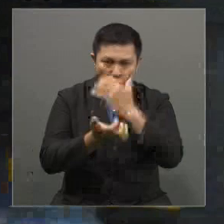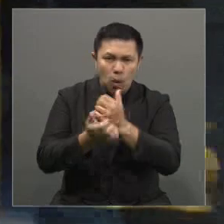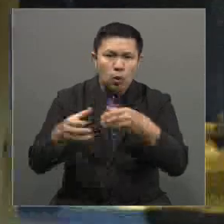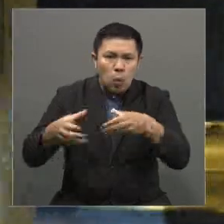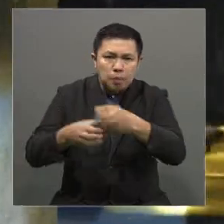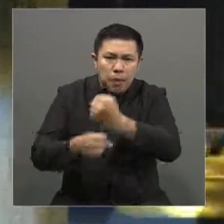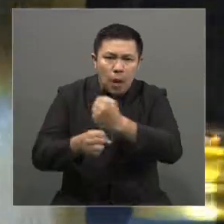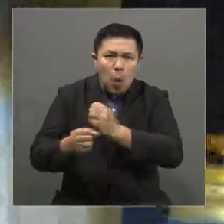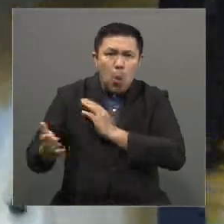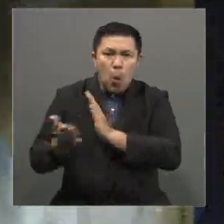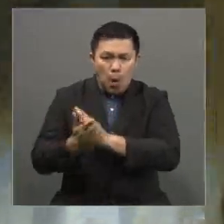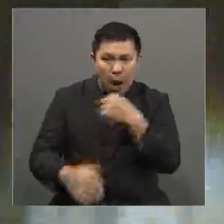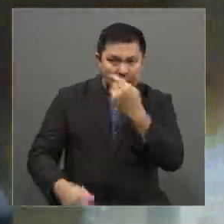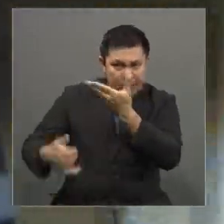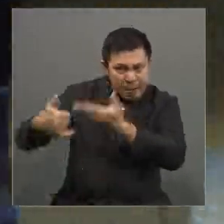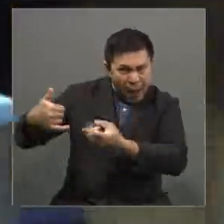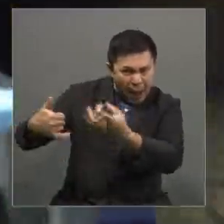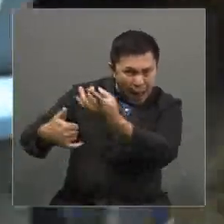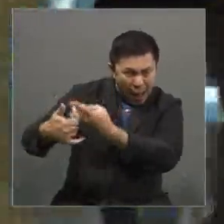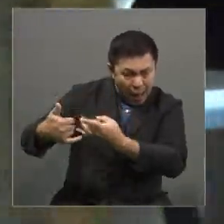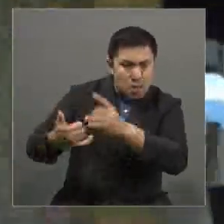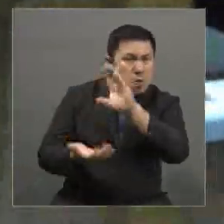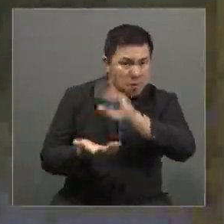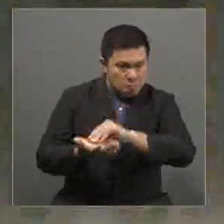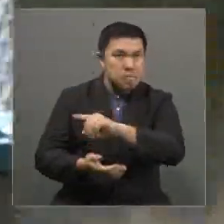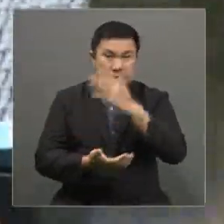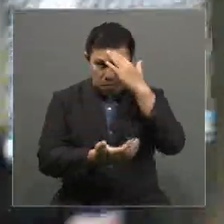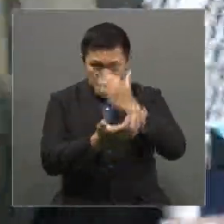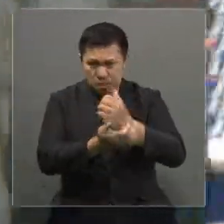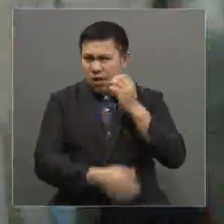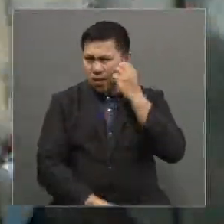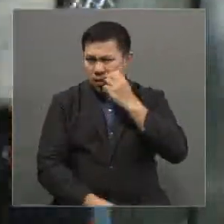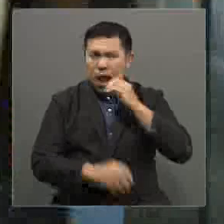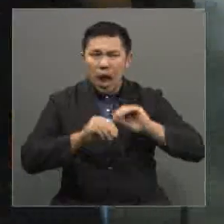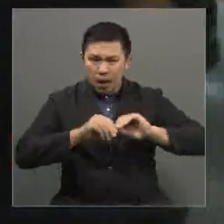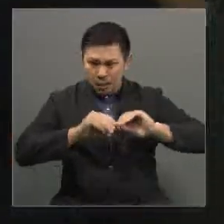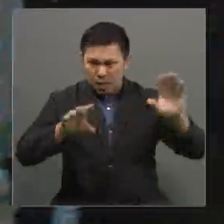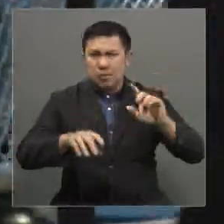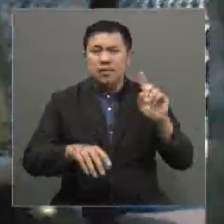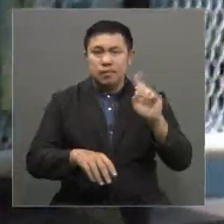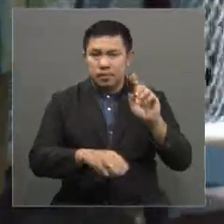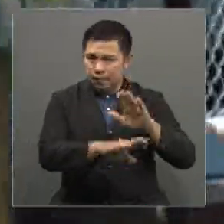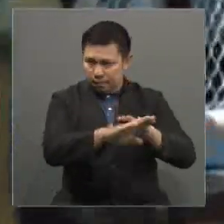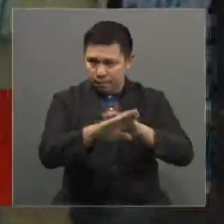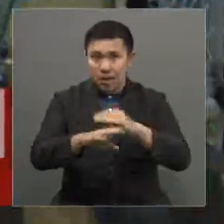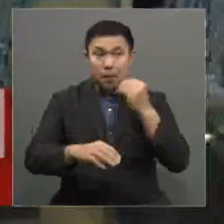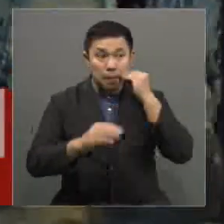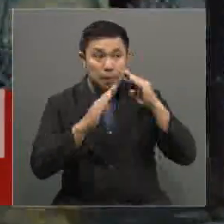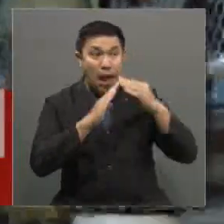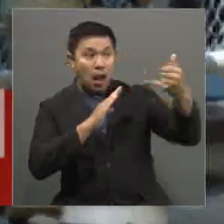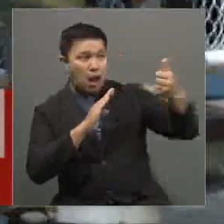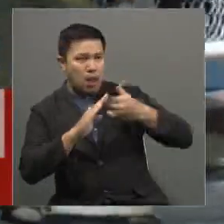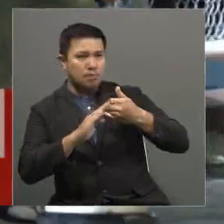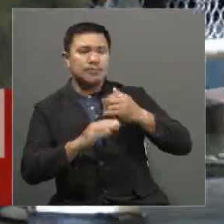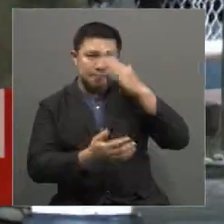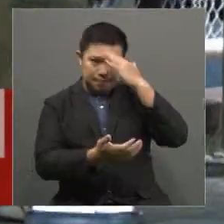โดยไม่ได้ระบุยศตำรวจผู้ที่ถูกกล่าวหาซึ่งบิ๊กโจ๊กก็มาย้ำเรื่องนี้อีกทีเพราะว่าตอนที่มีการเข้าไปคนบ้านนตอนนั้นเนี่ยท่านก็